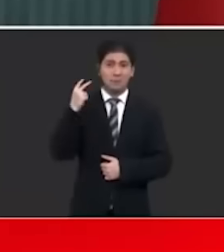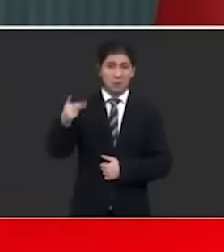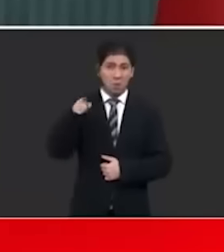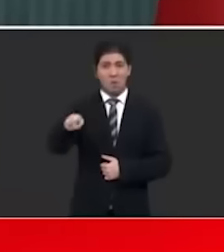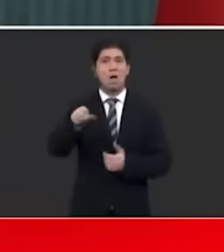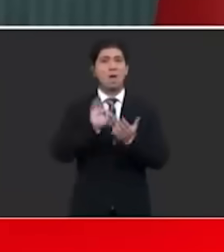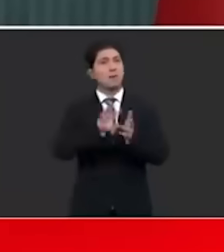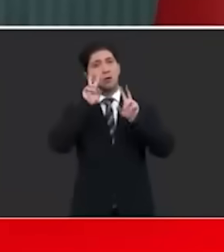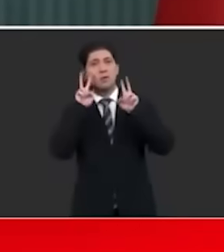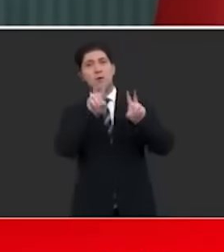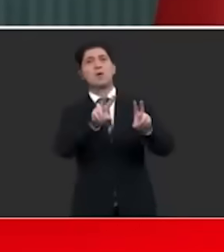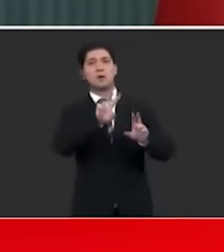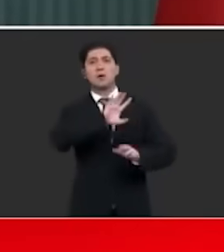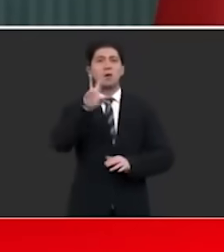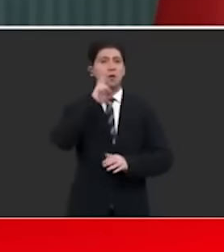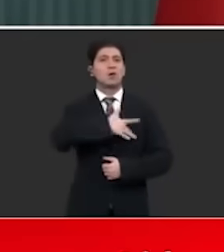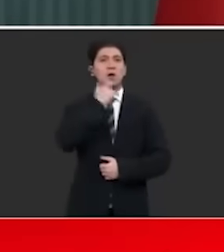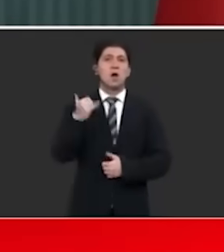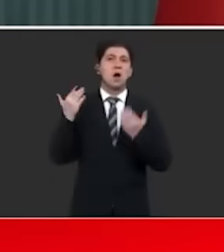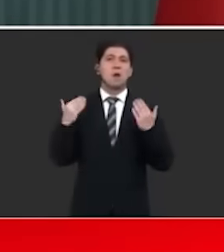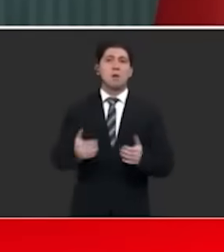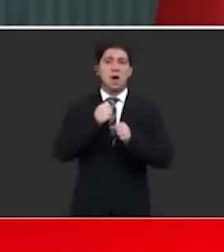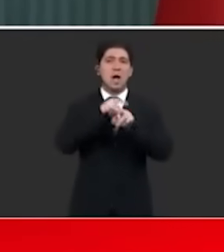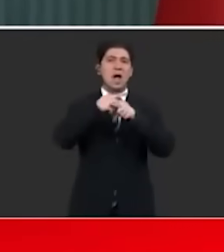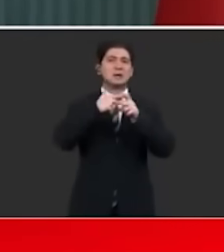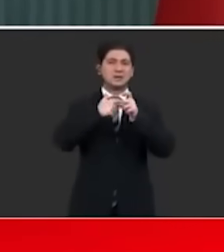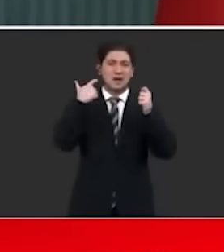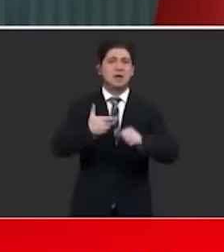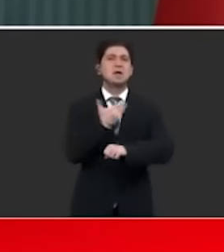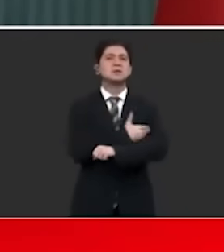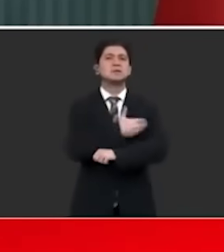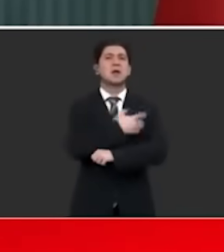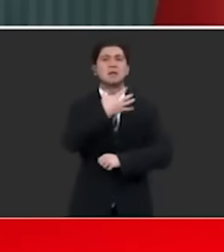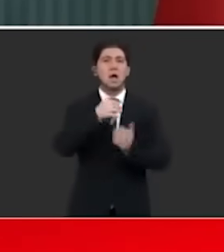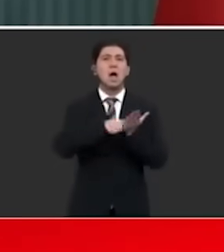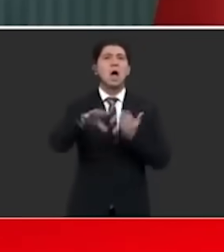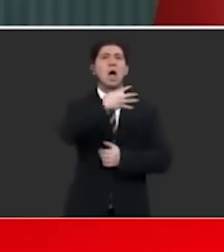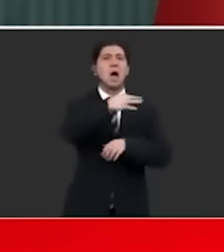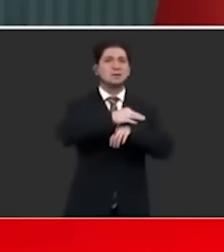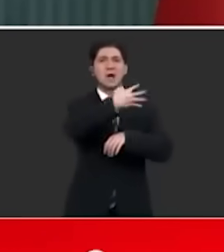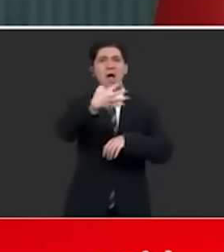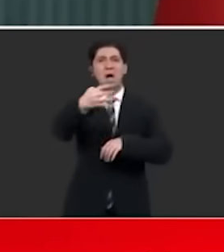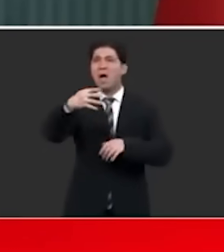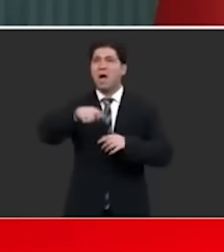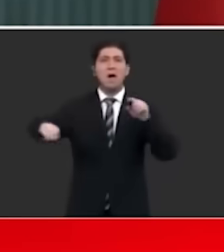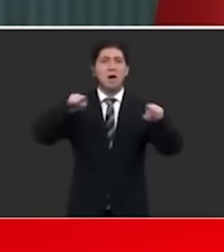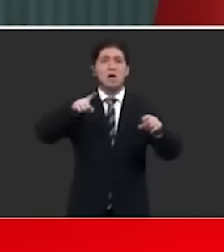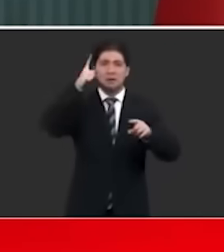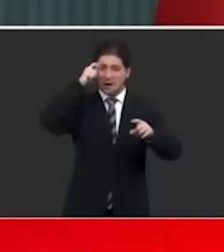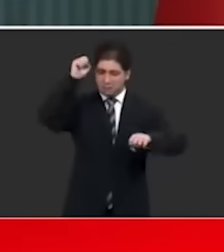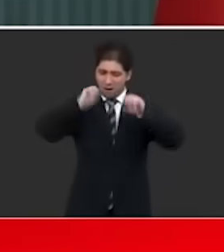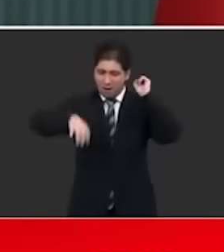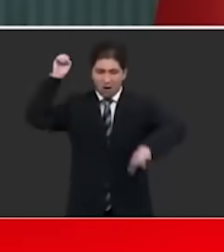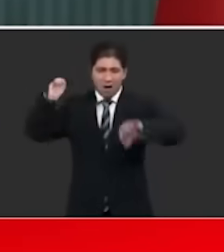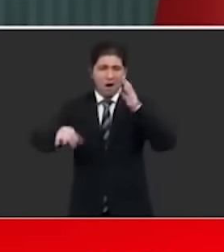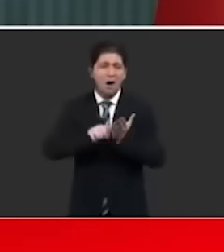sembolü olmuştur. Gazze'de hizmet veren neredeyse tüm hastaneler İsrail'in saldırıları